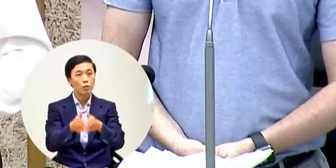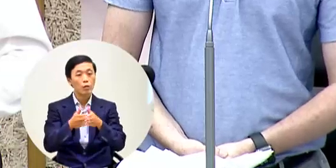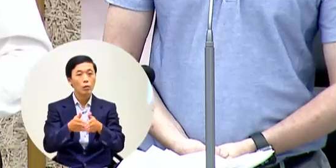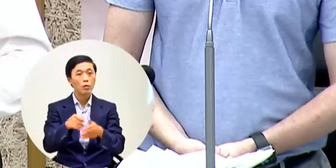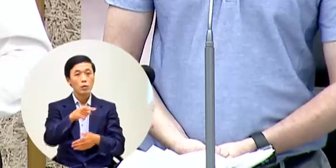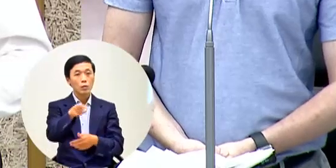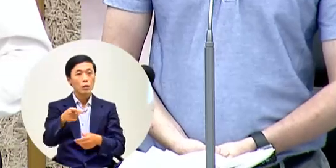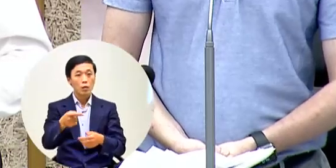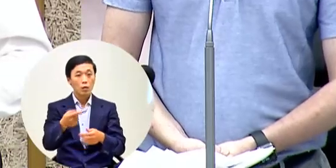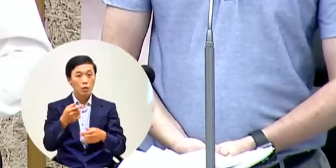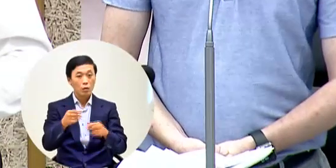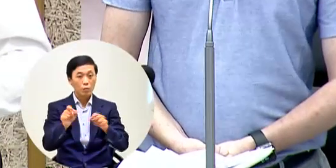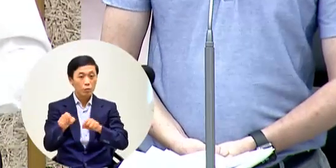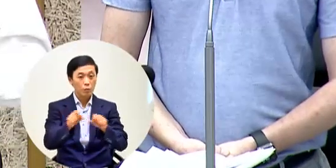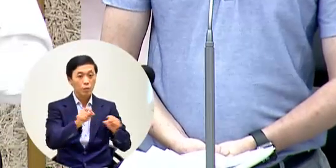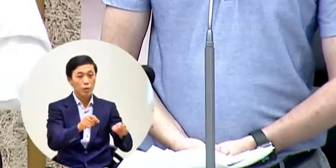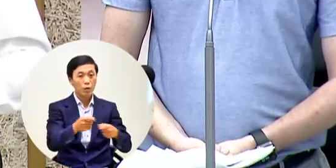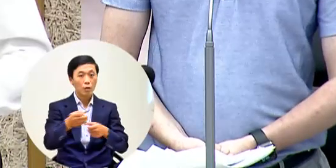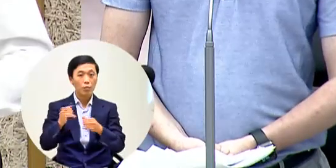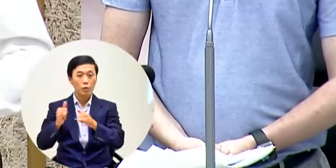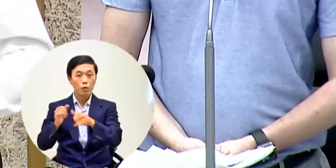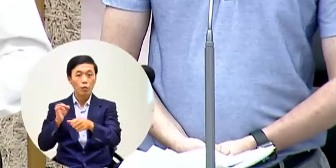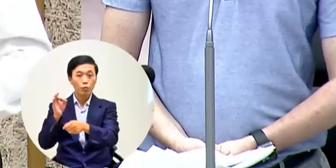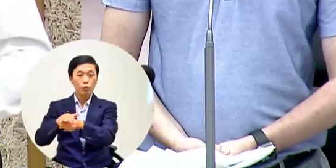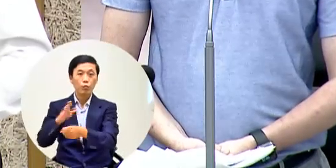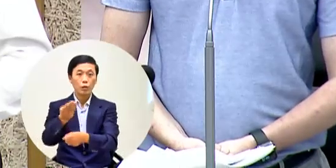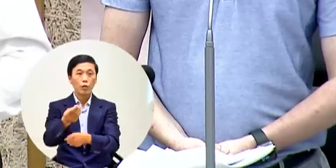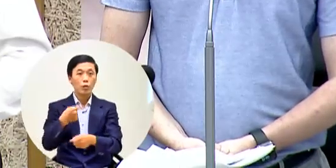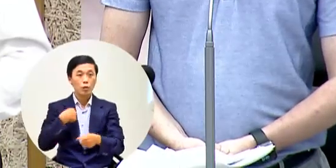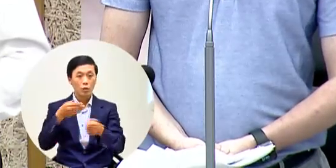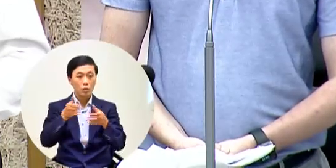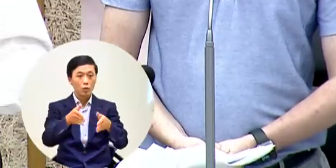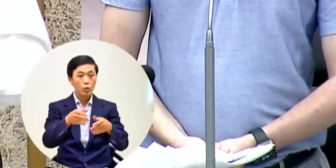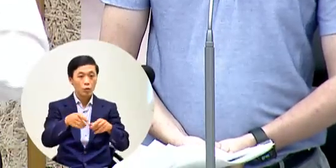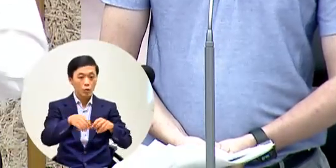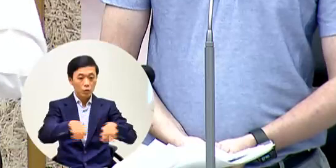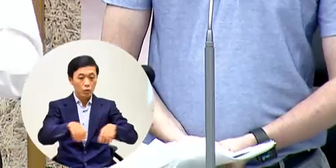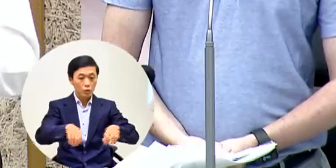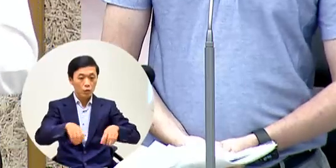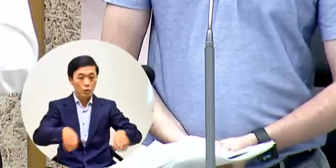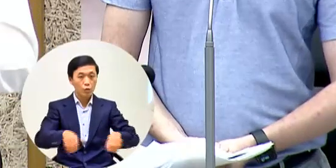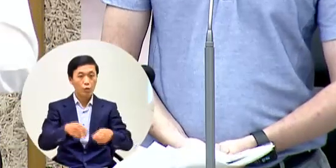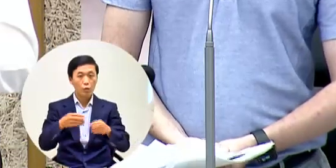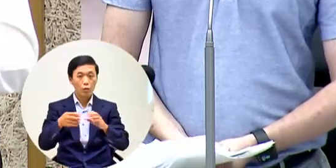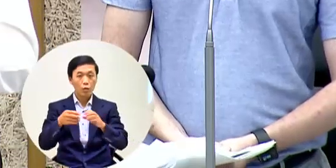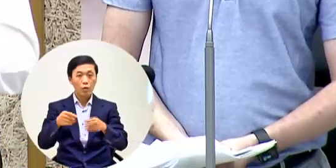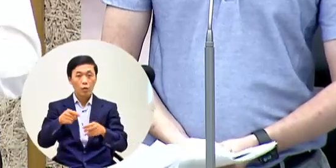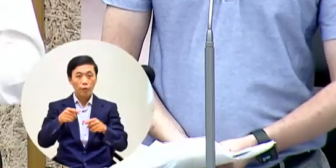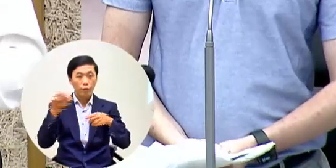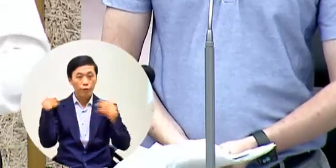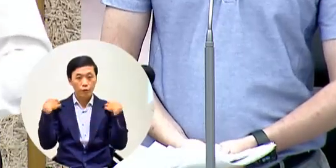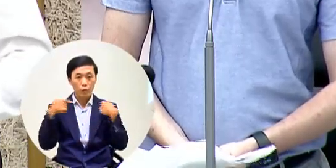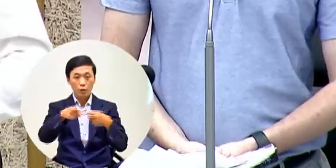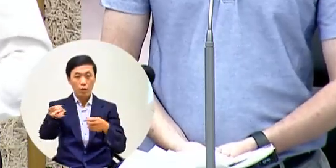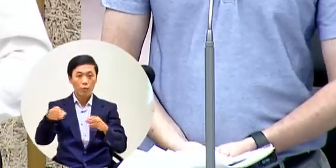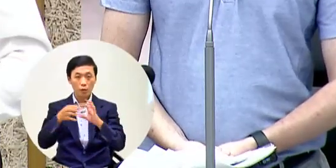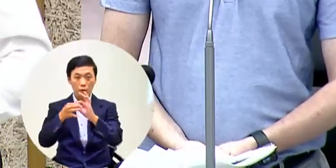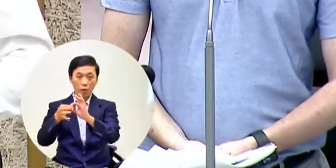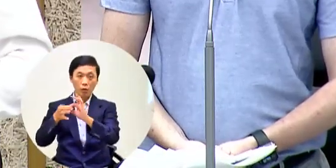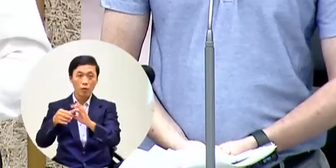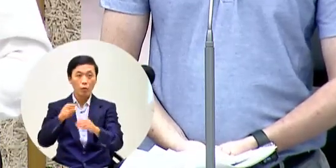补偿，啊，无啥物货。 这部分我们会跟管线单位来加强联系啦，哈。原则上他 到底怎么时候可以全部的完